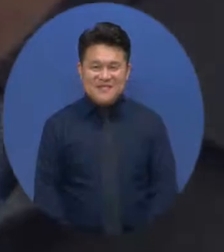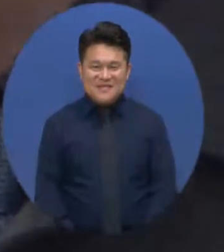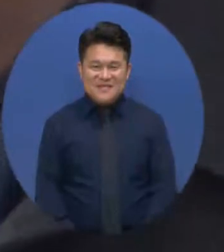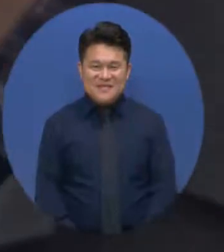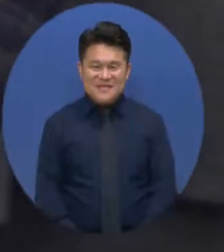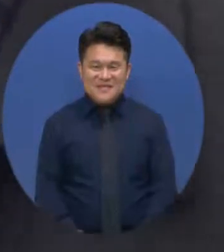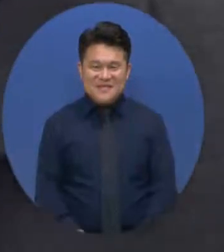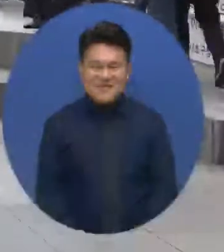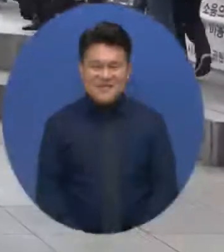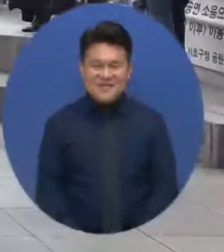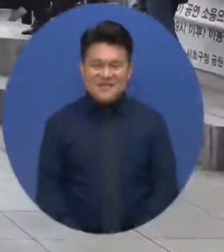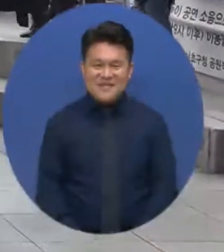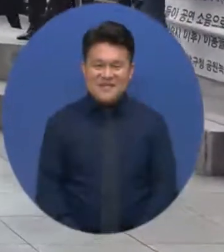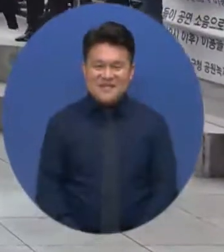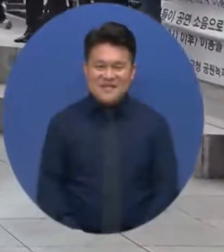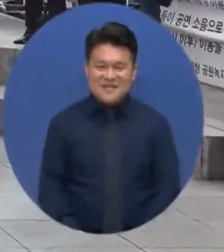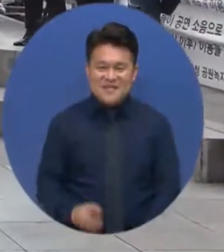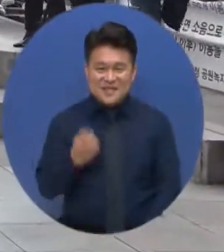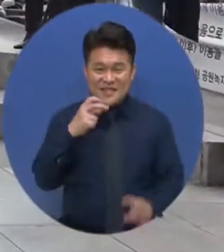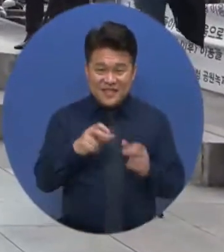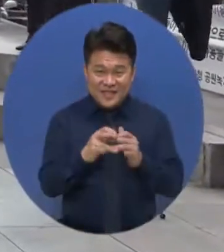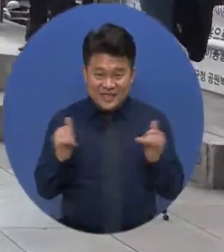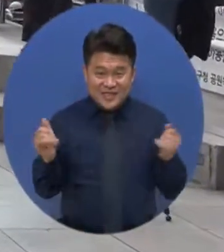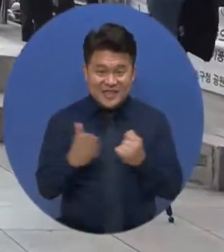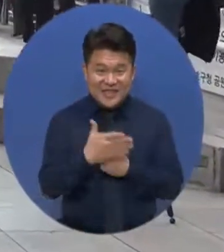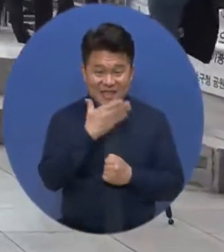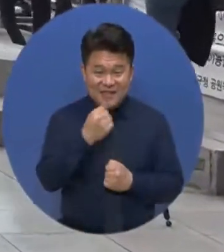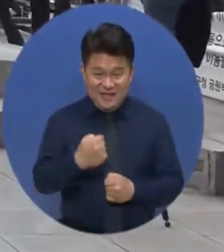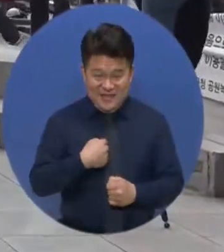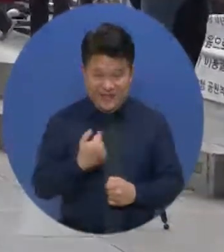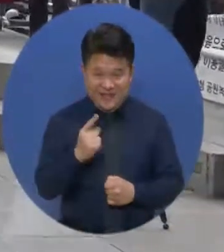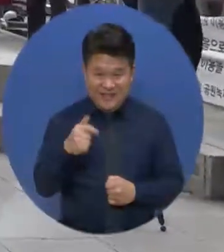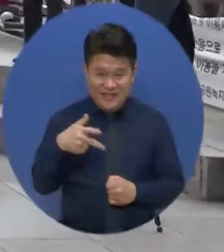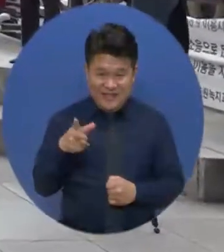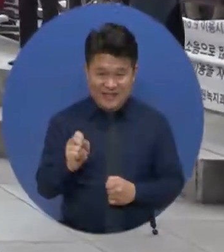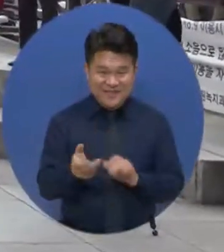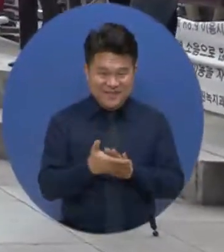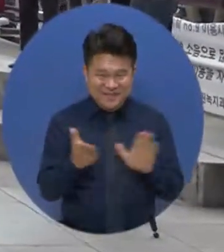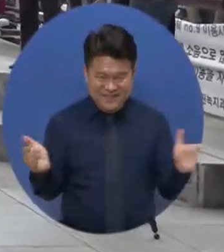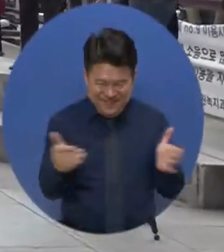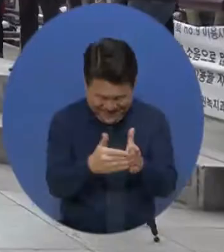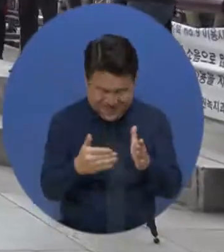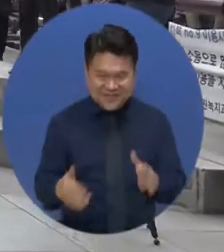말을 하면은 이상 장애인이어서 행복한 한기명이었습니다.